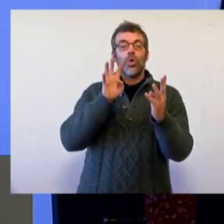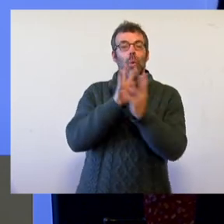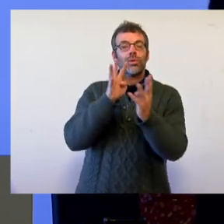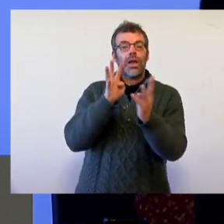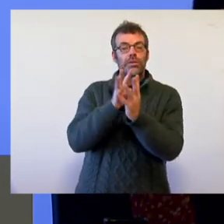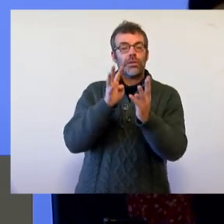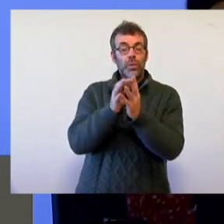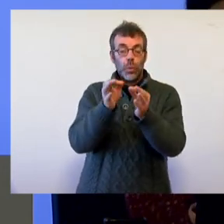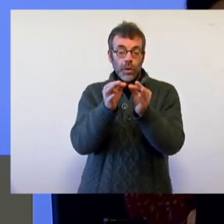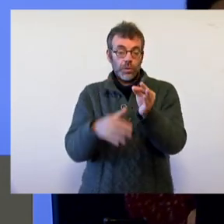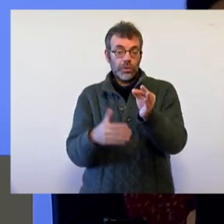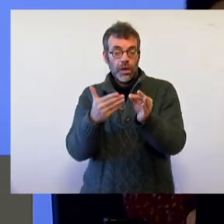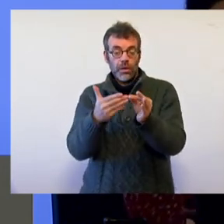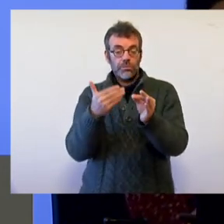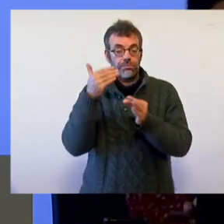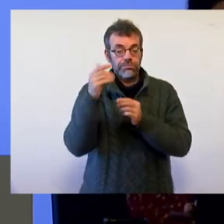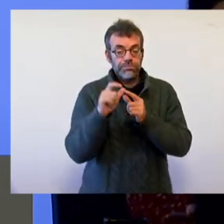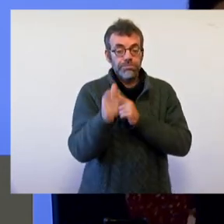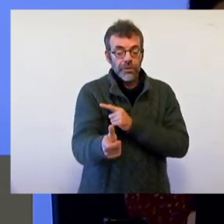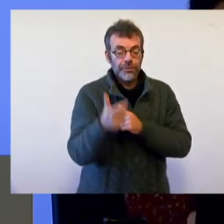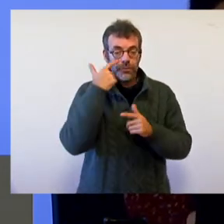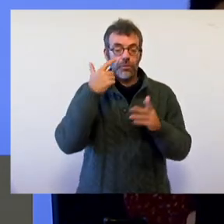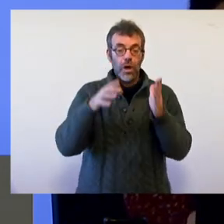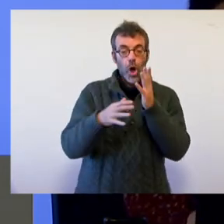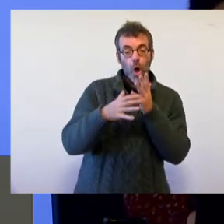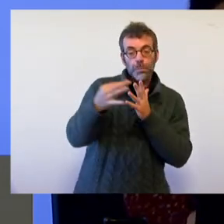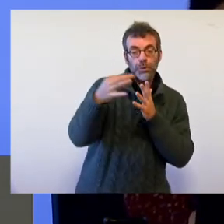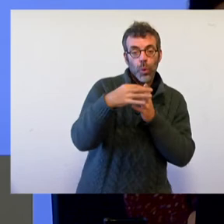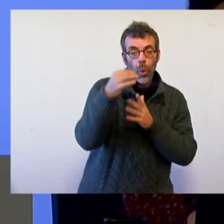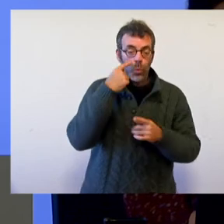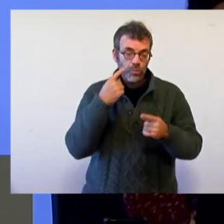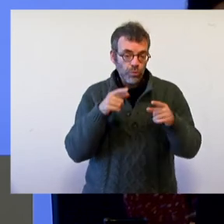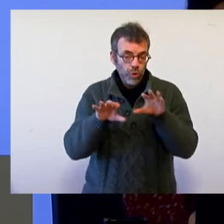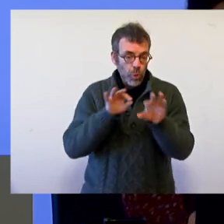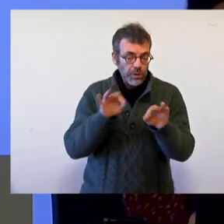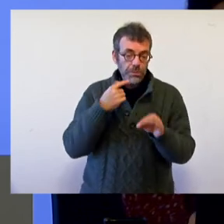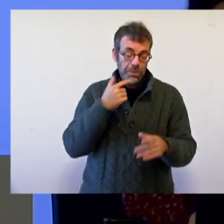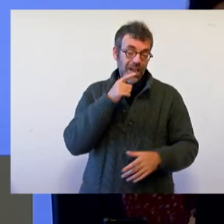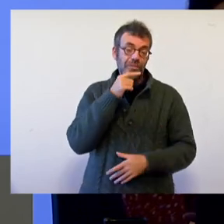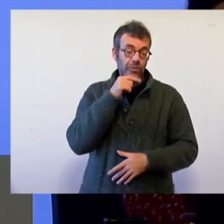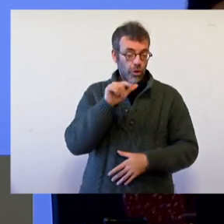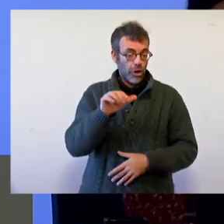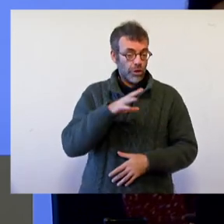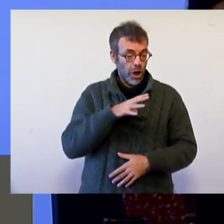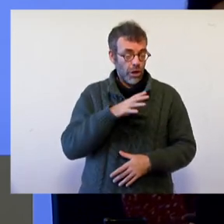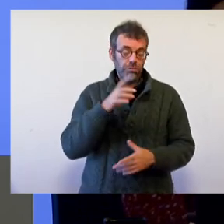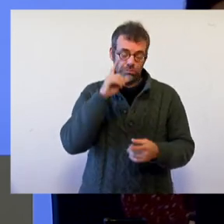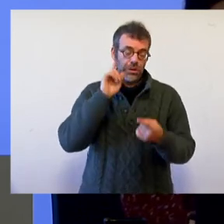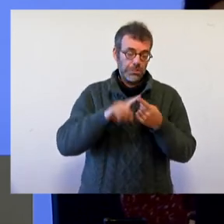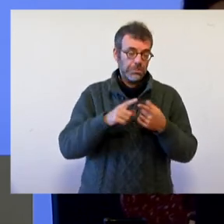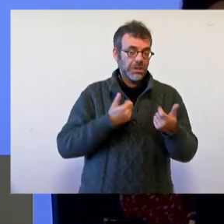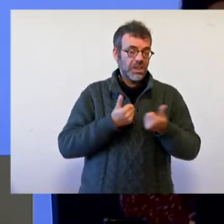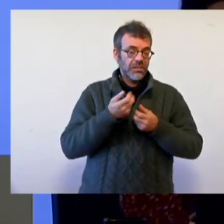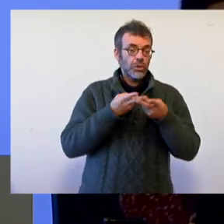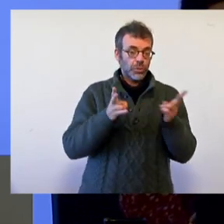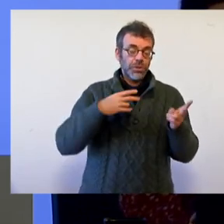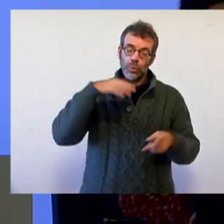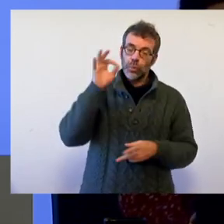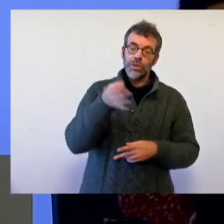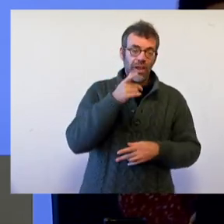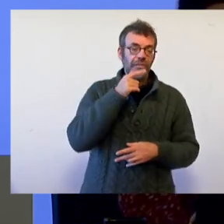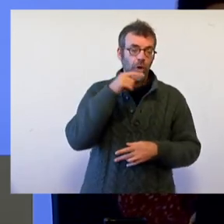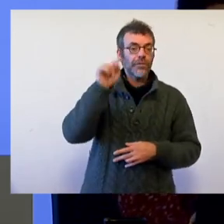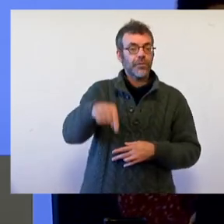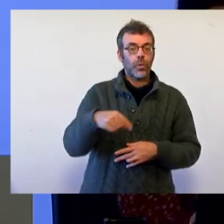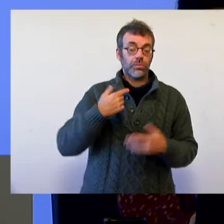sans doute une des options que nous devons poser. Les efforts y sont à faire pour le service public. Alors, j'ai